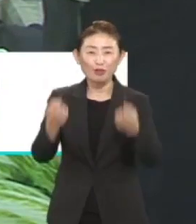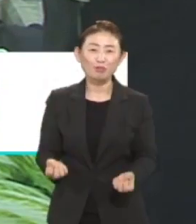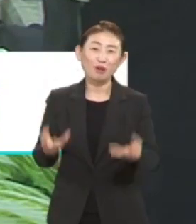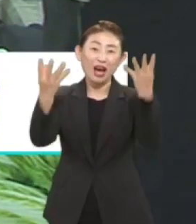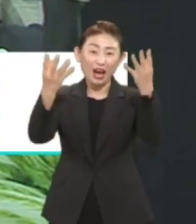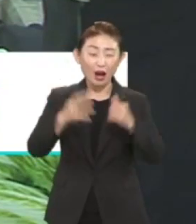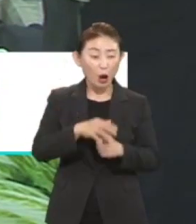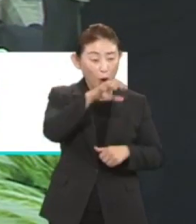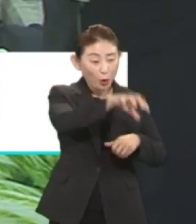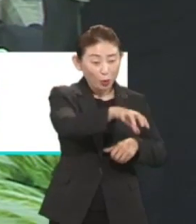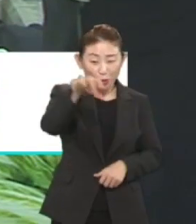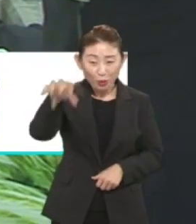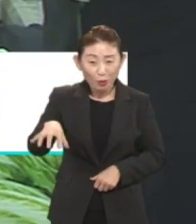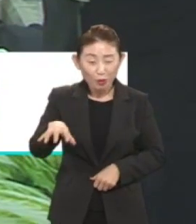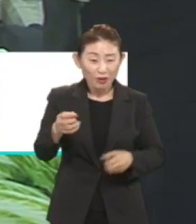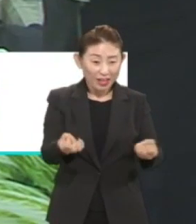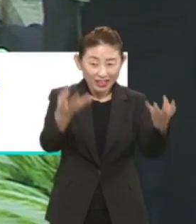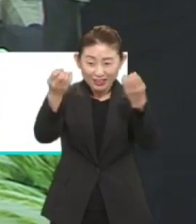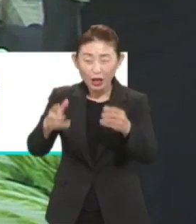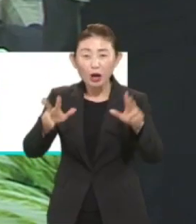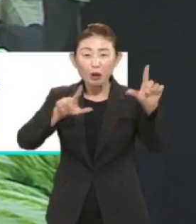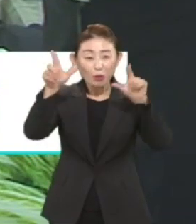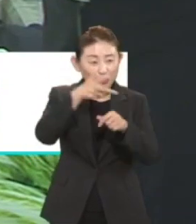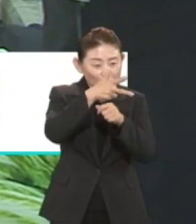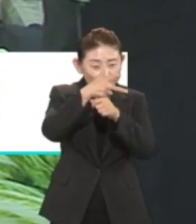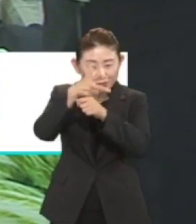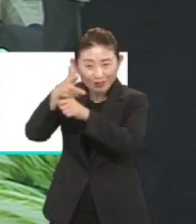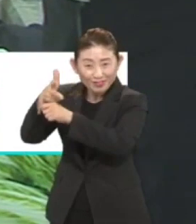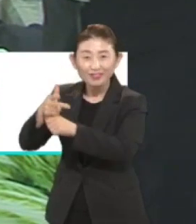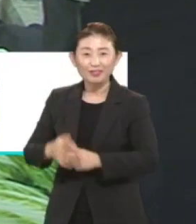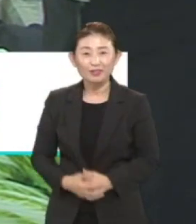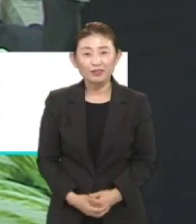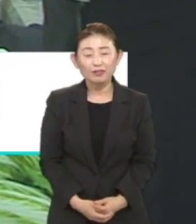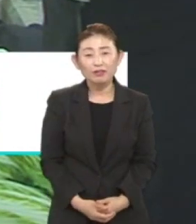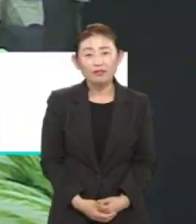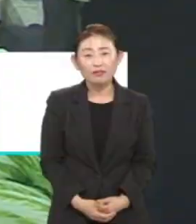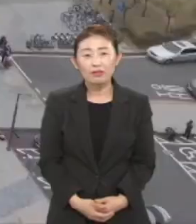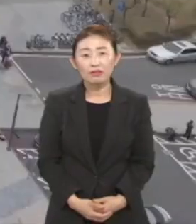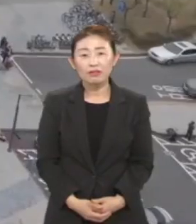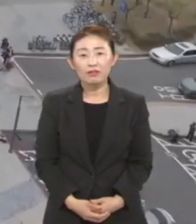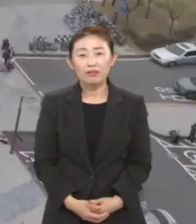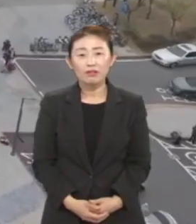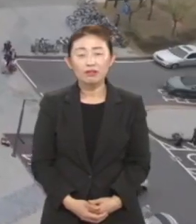친구들과 환하게 웃으며 보낸 주말 모습을 양정진 기자가 담아봤습니다.